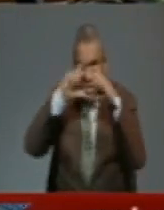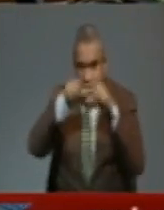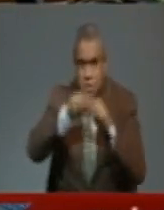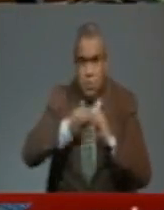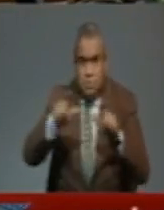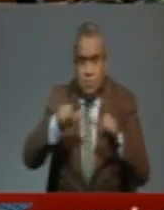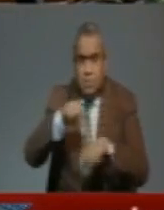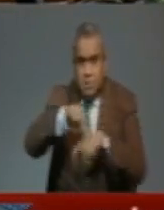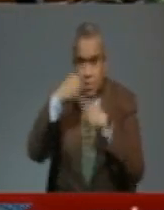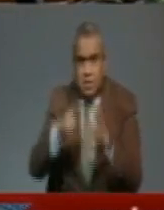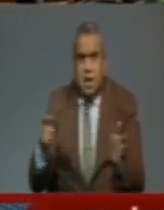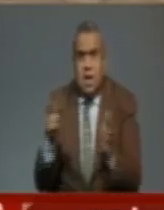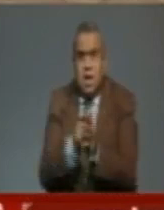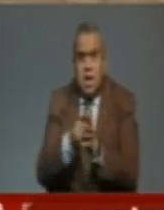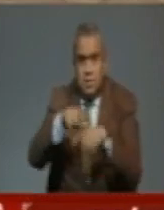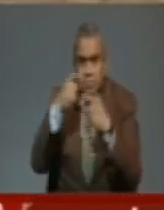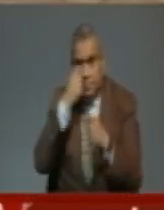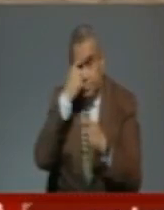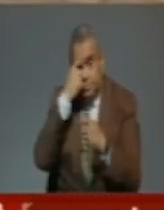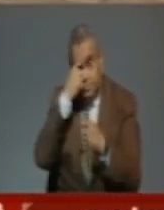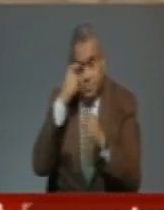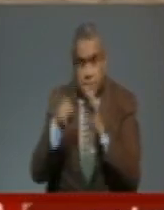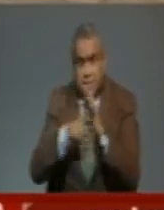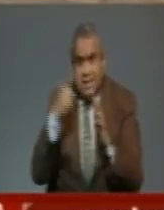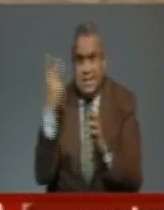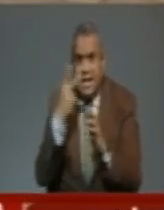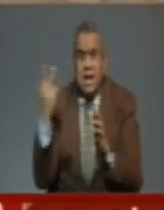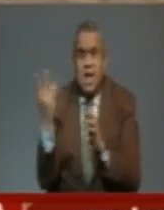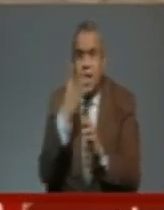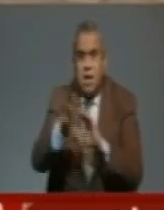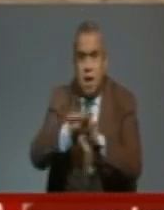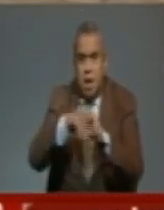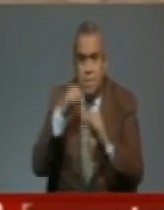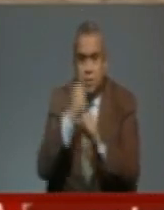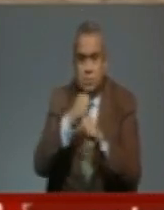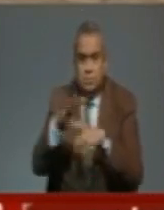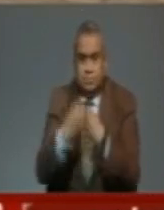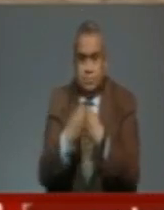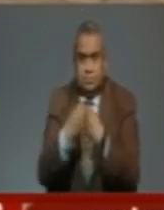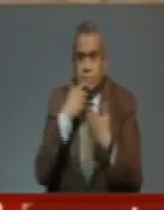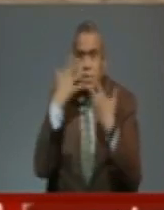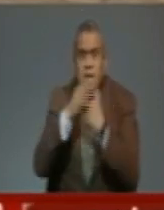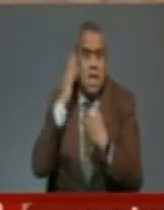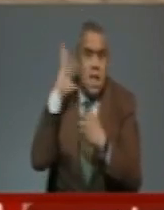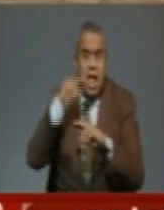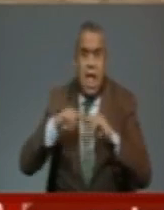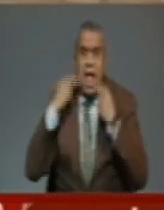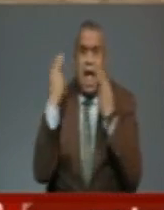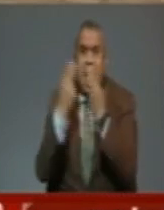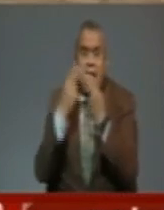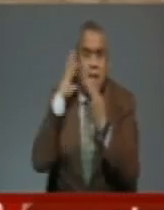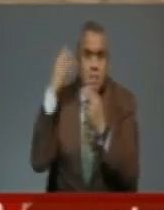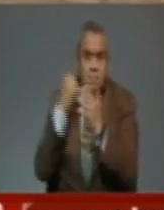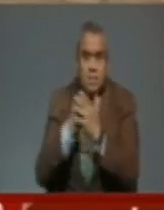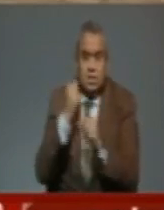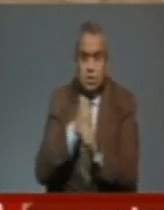الرصيف او ده الحوض الثاني والرابع اللي احنا متعاقدين معاهم مع المشغل العالمي الاول في العالم هاتشسون مع ام